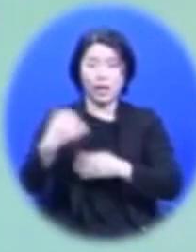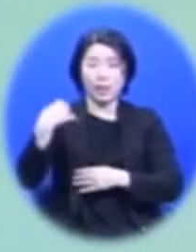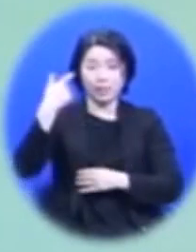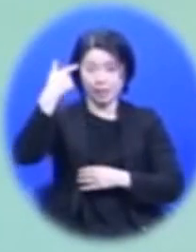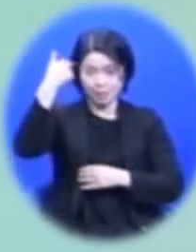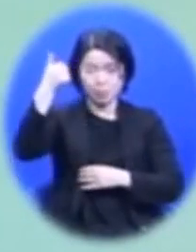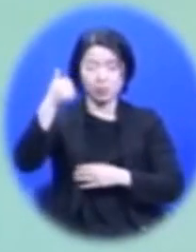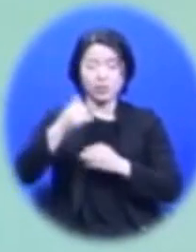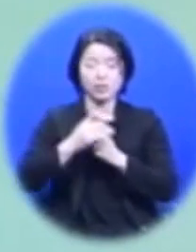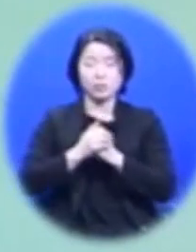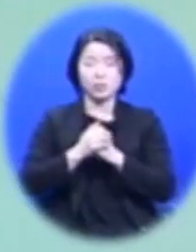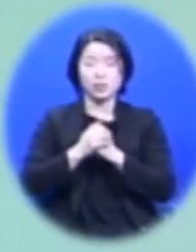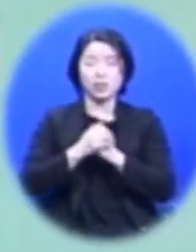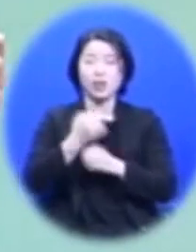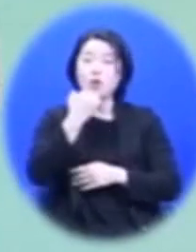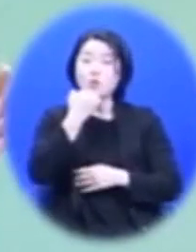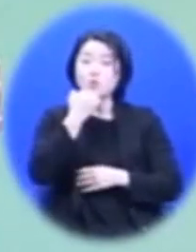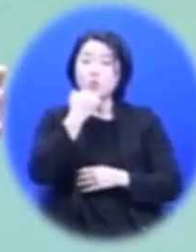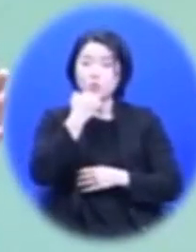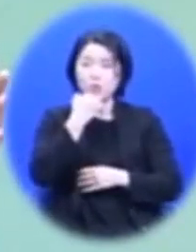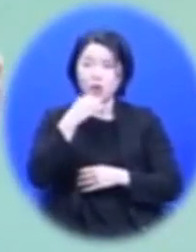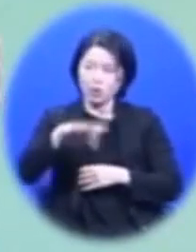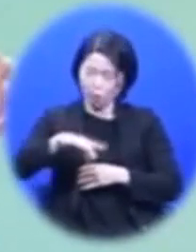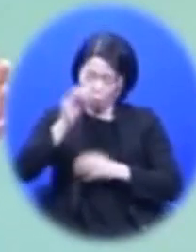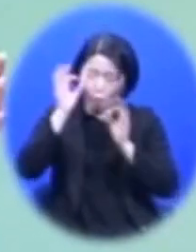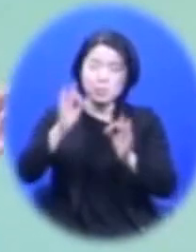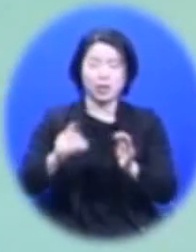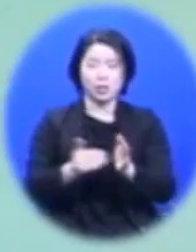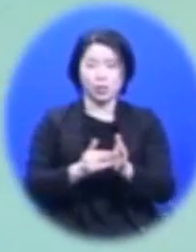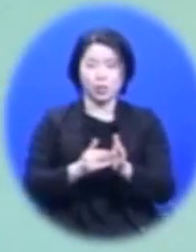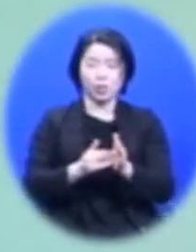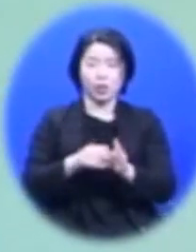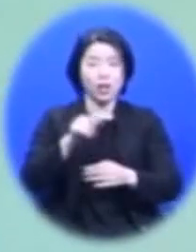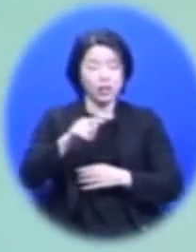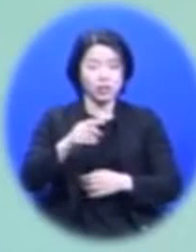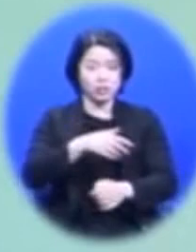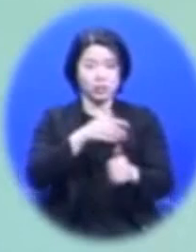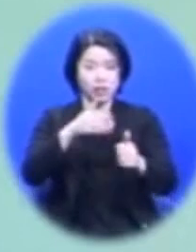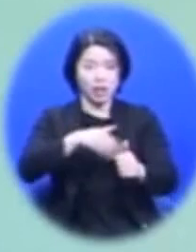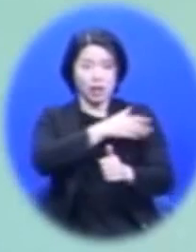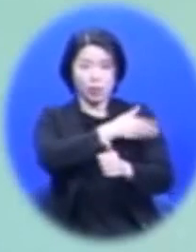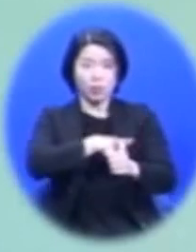목사님께서 웃으시는 걸 처음 봤다는 거예요. 그 권사님이 웃으시는 걸.